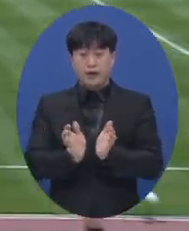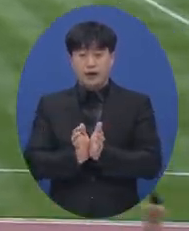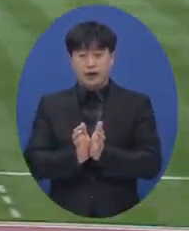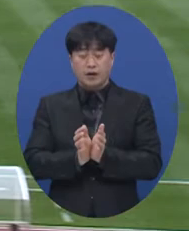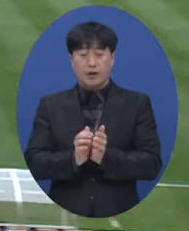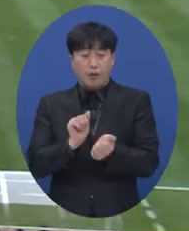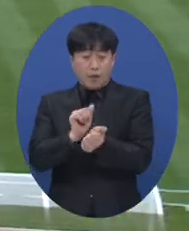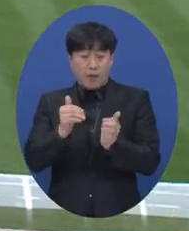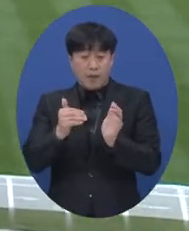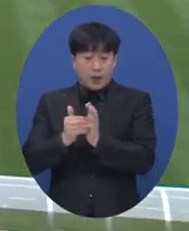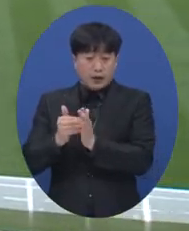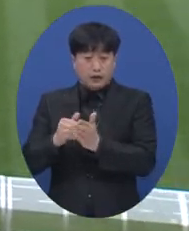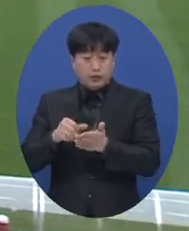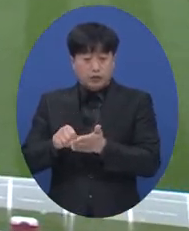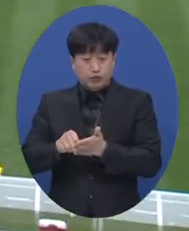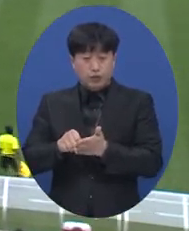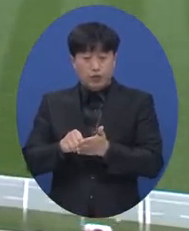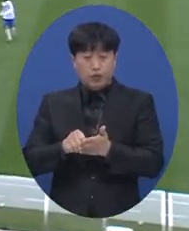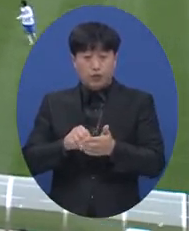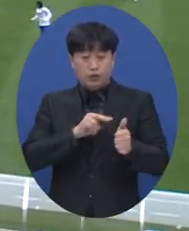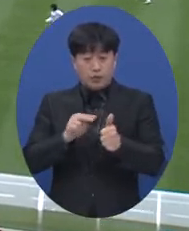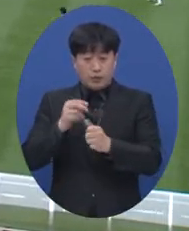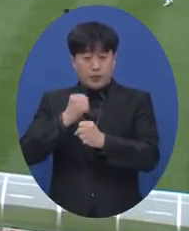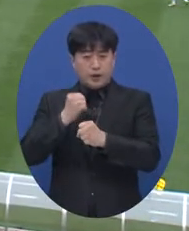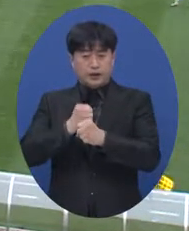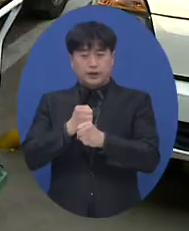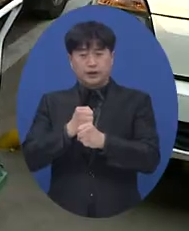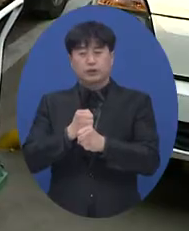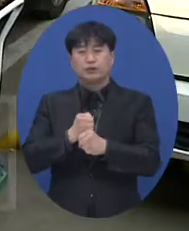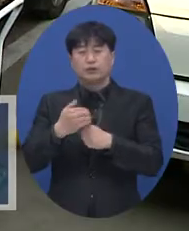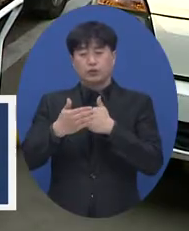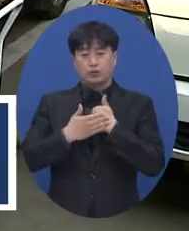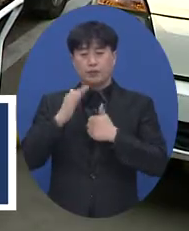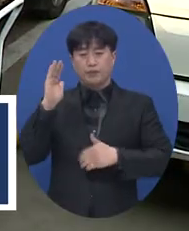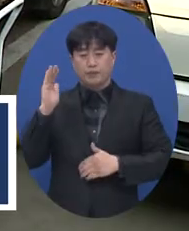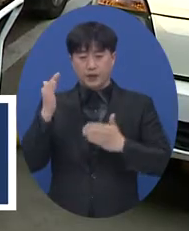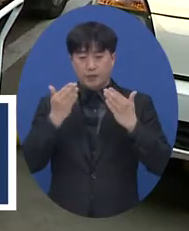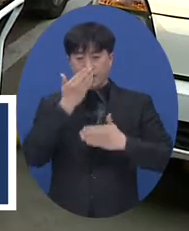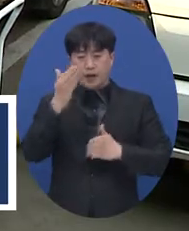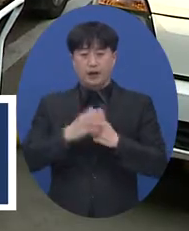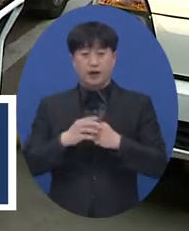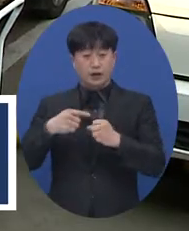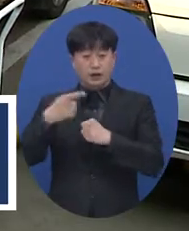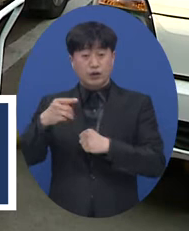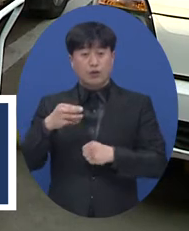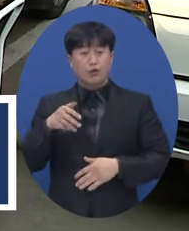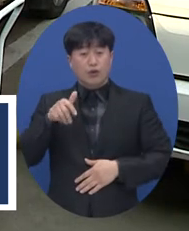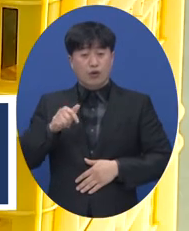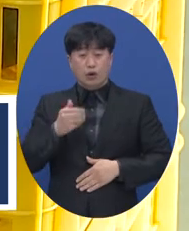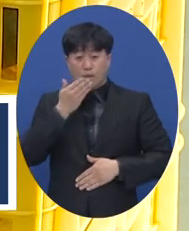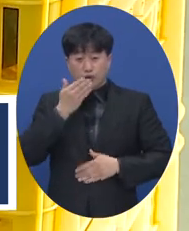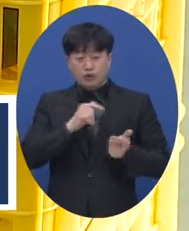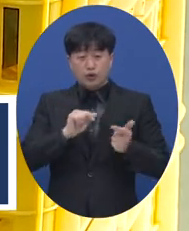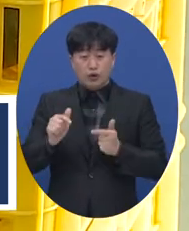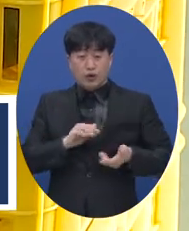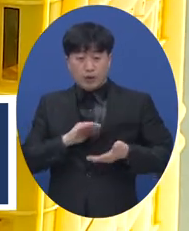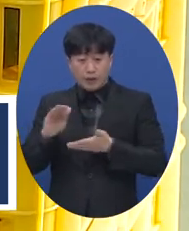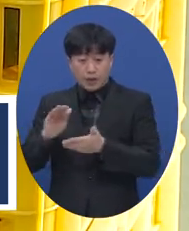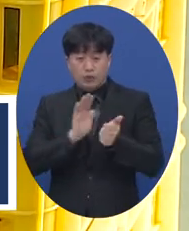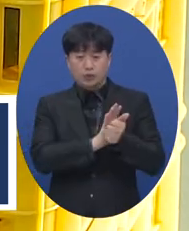스포츠 교육 콘텐츠 제작비 등을 지원받을 수 있습니다 이밖에도 내년은 로컬푸드 직배송 지원 사업을